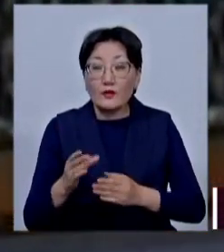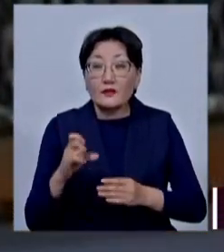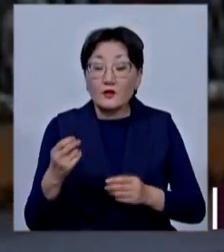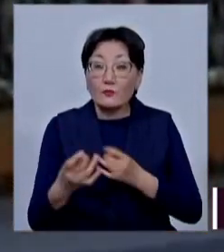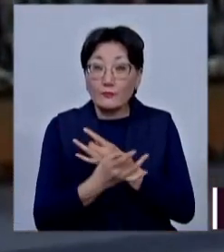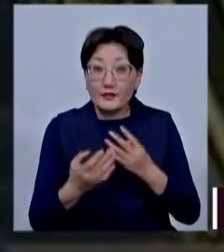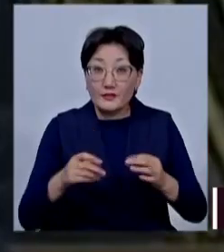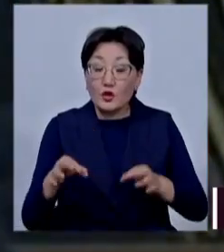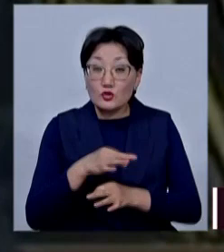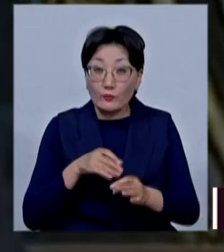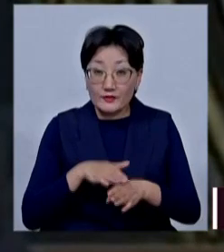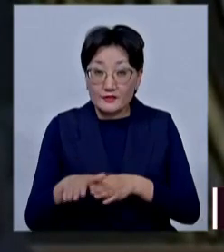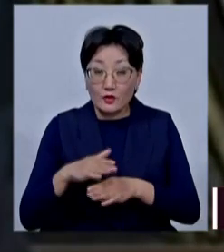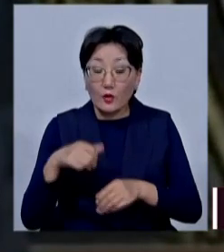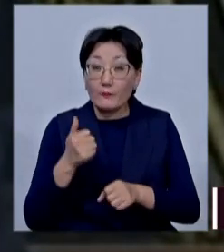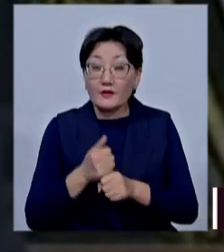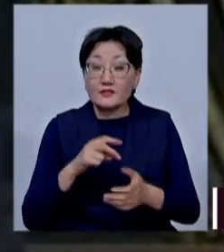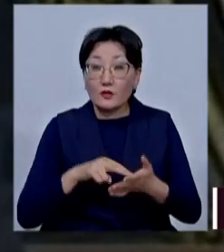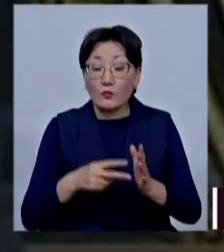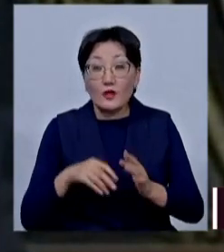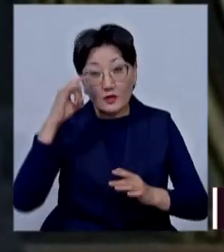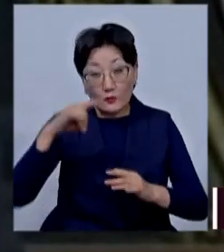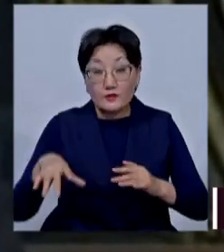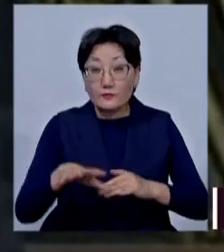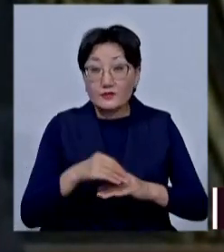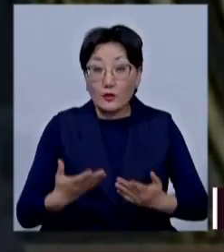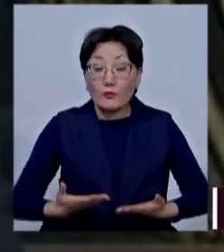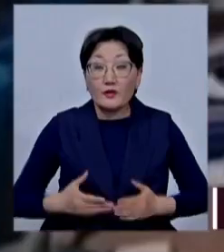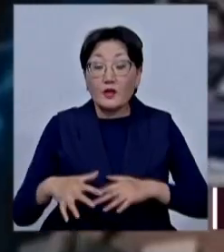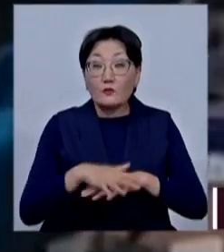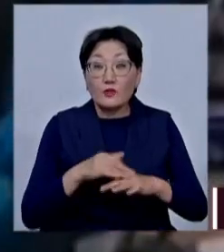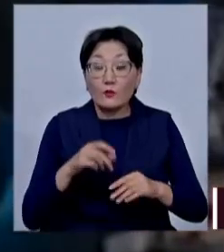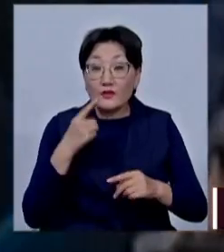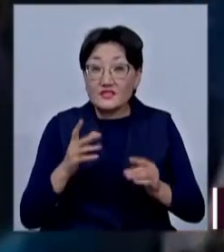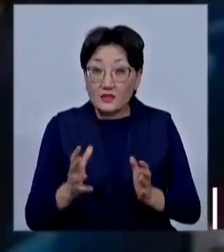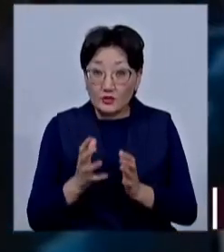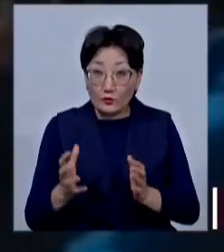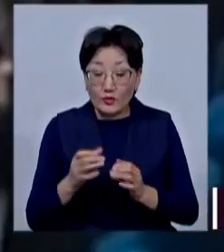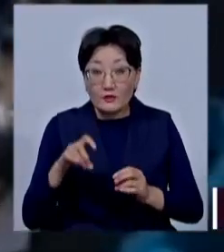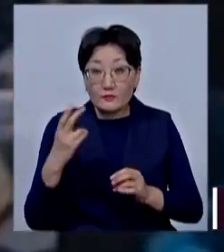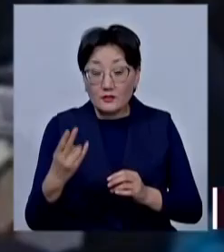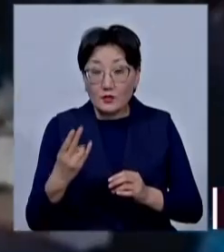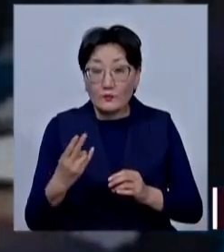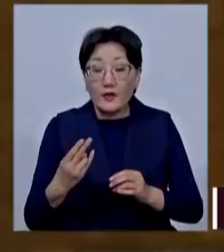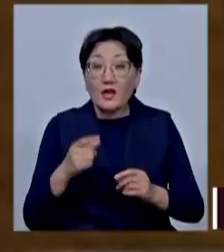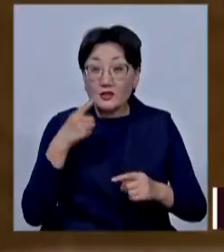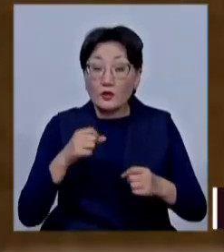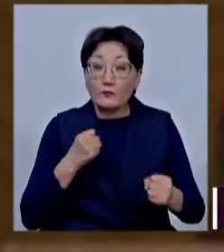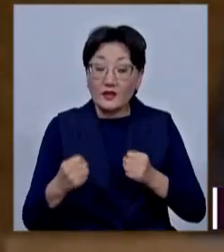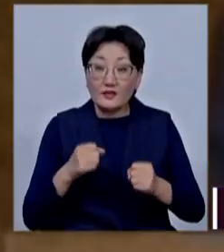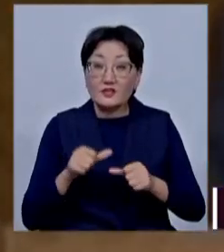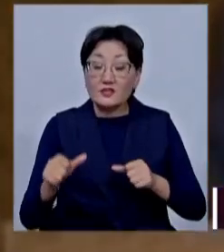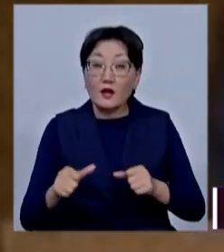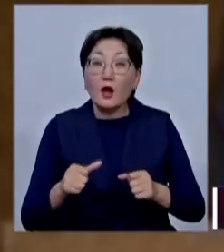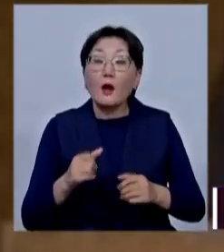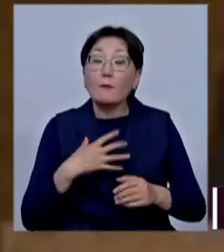іске асырылды. Бағдарламаның басты мақсаты Қазақстанда тұратын барлық этностардың тілдерін сақтай отырып, ұлт бірлігін нығайтудың аса маңызды